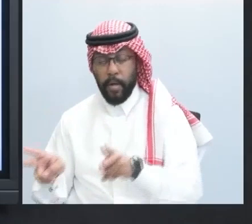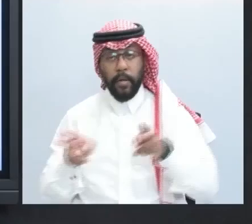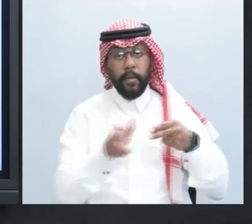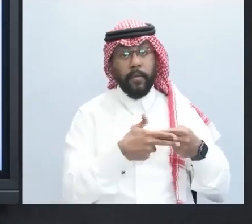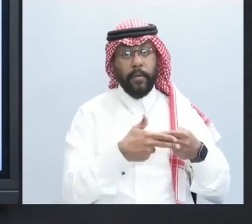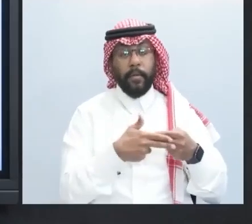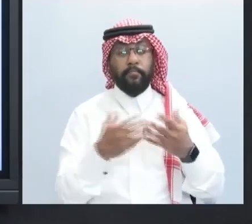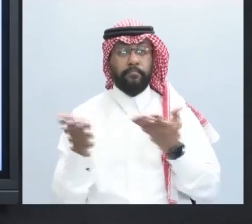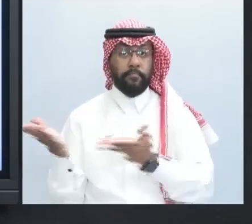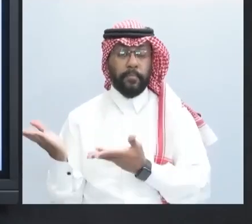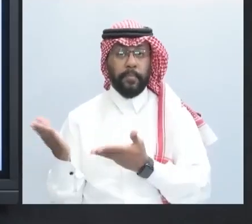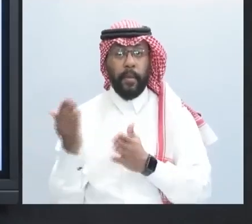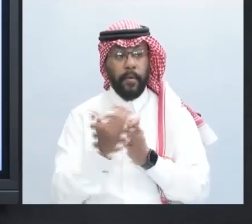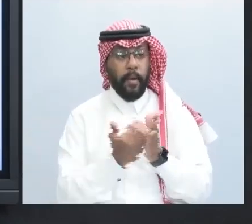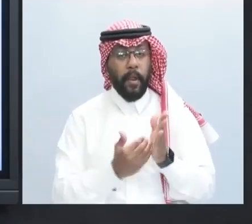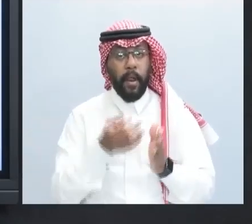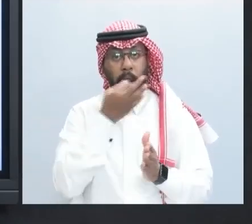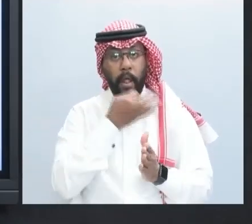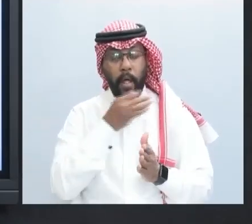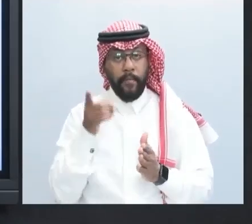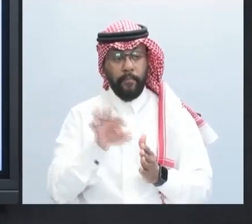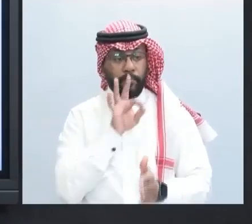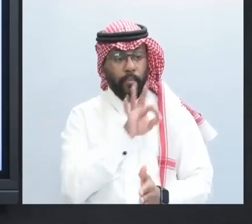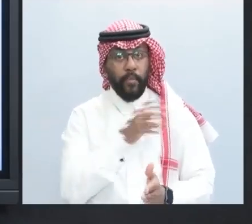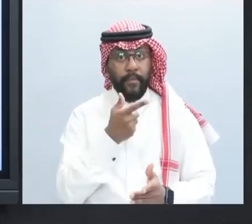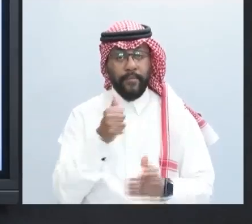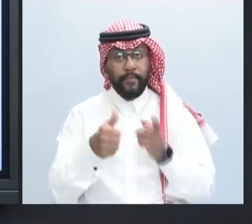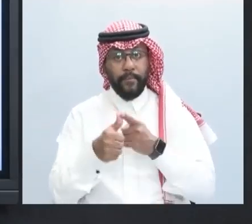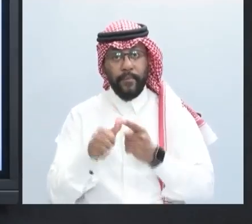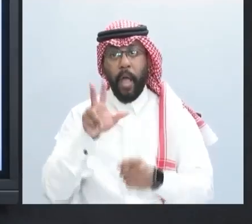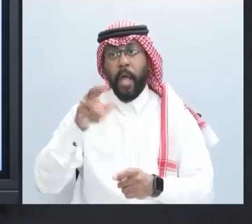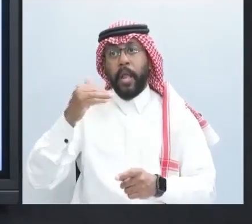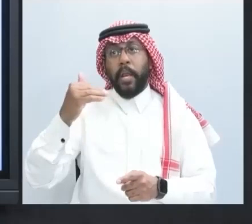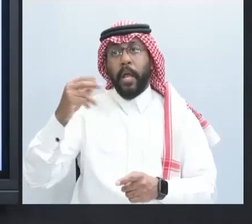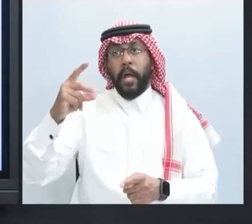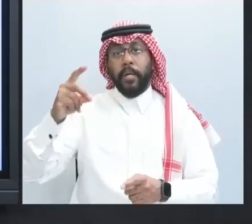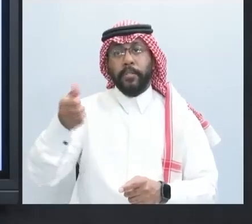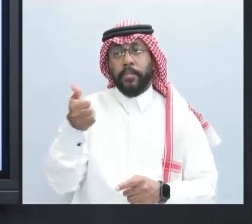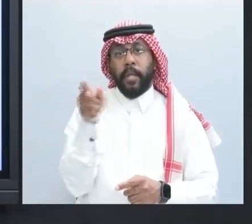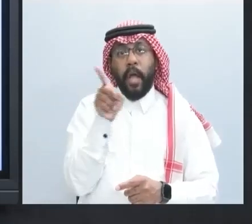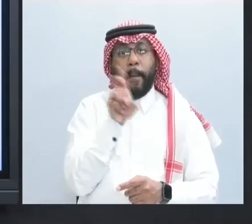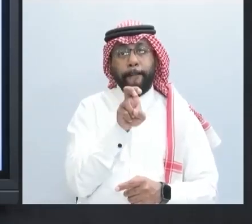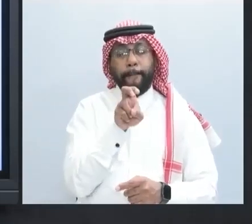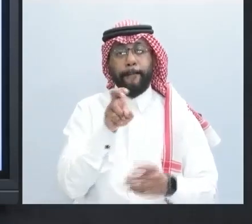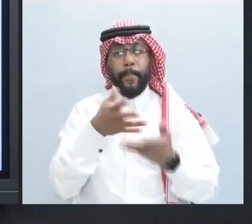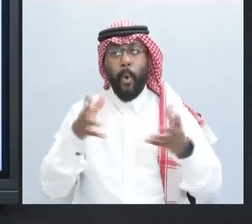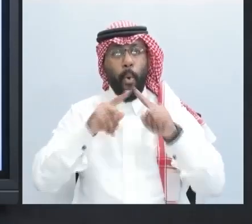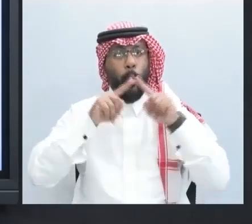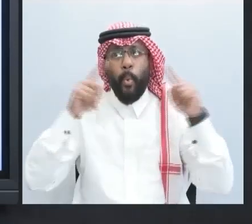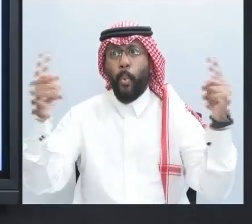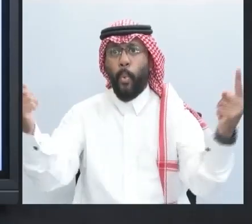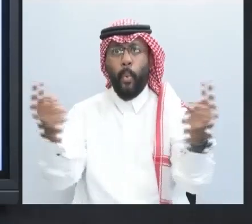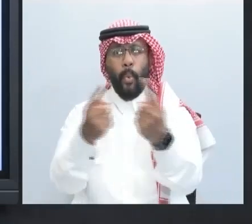غير منتميه هنا بناء على اي حديث ان اي حديث مسترسل يلقيه المتحدث بحضور جمهور من